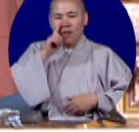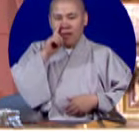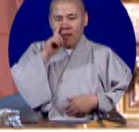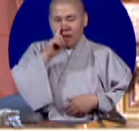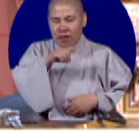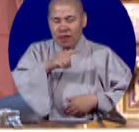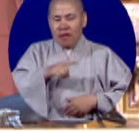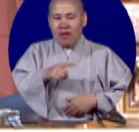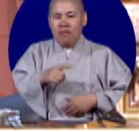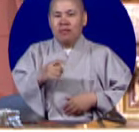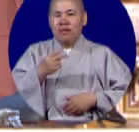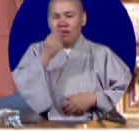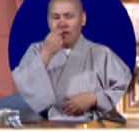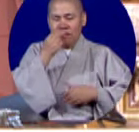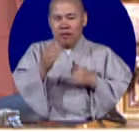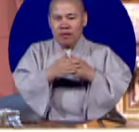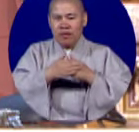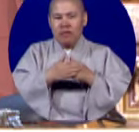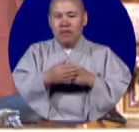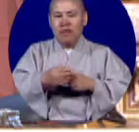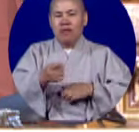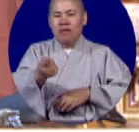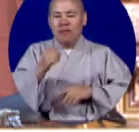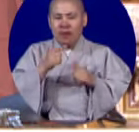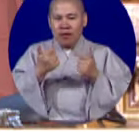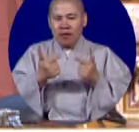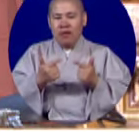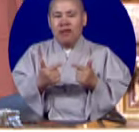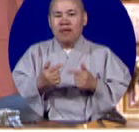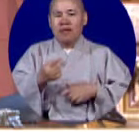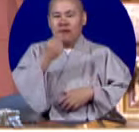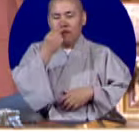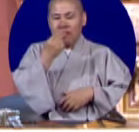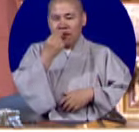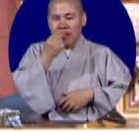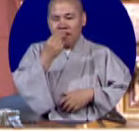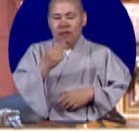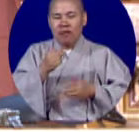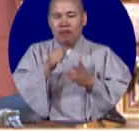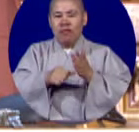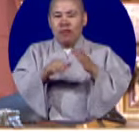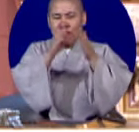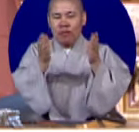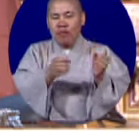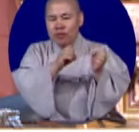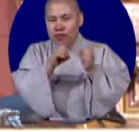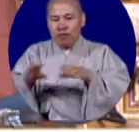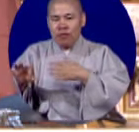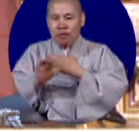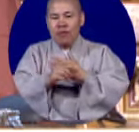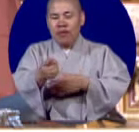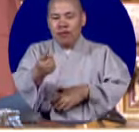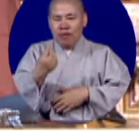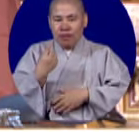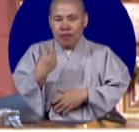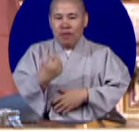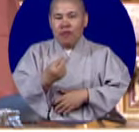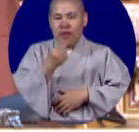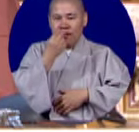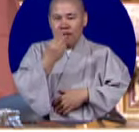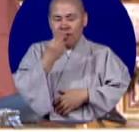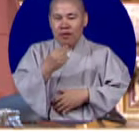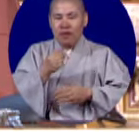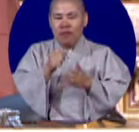고약해서 안 와요. 그 냄새나는 물건을 다 치우면 와요. 그 냄새나는 물건이 그